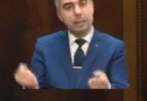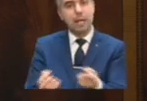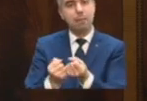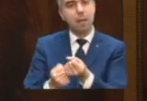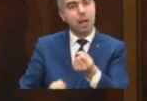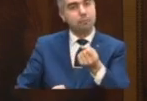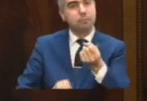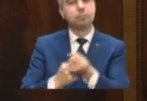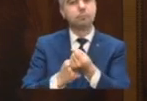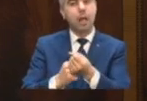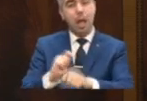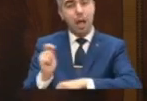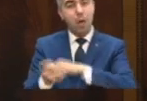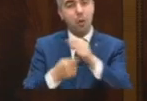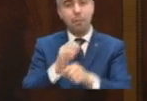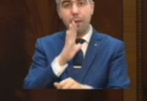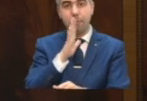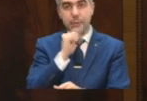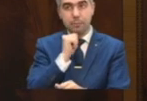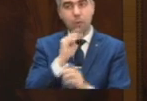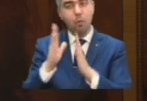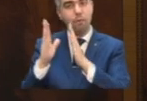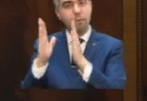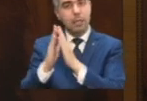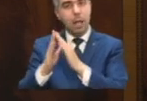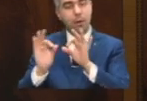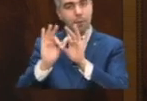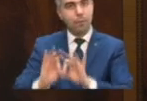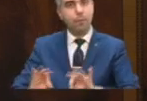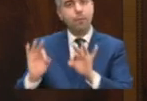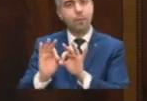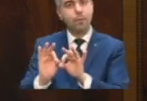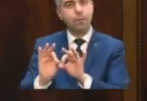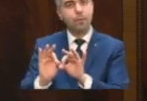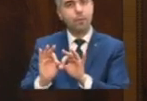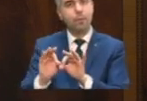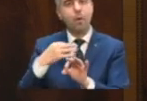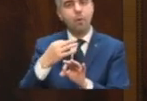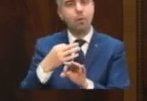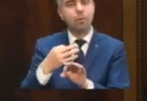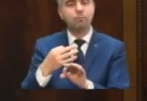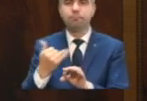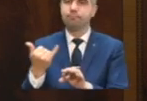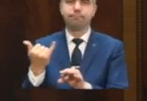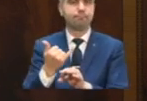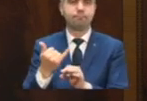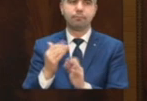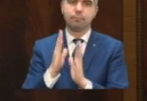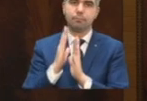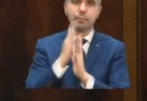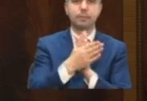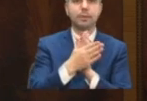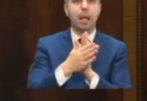الوسط القروي والسكن منها، فهذا يعني أوتوماتيكيا الهجرة إلى المدينة،